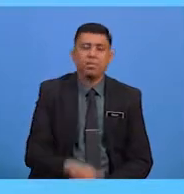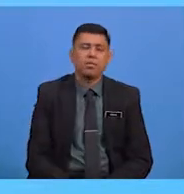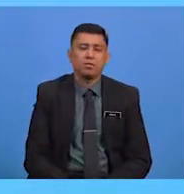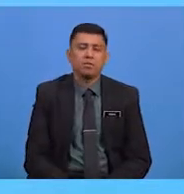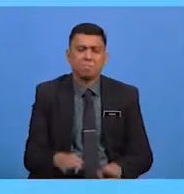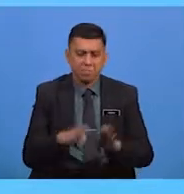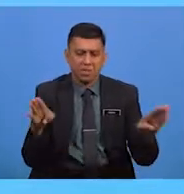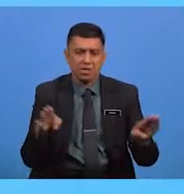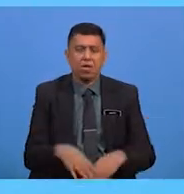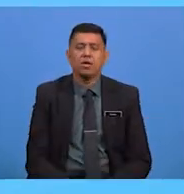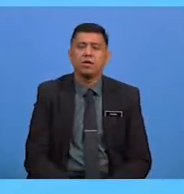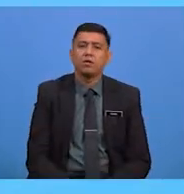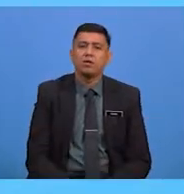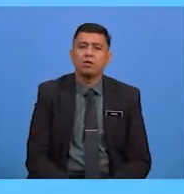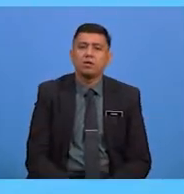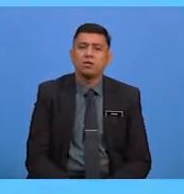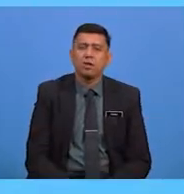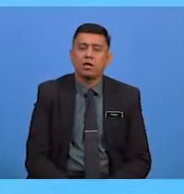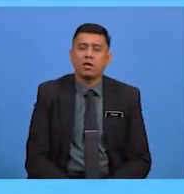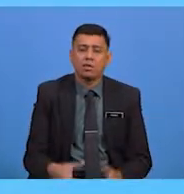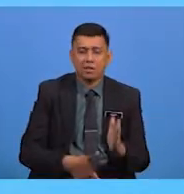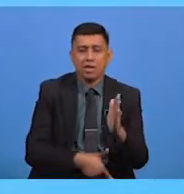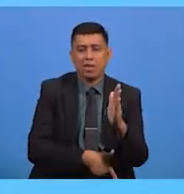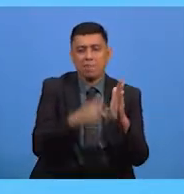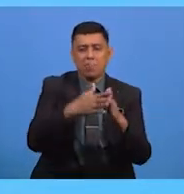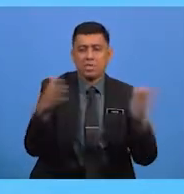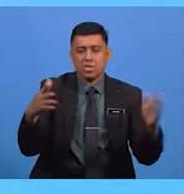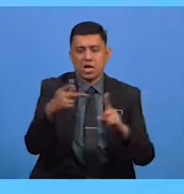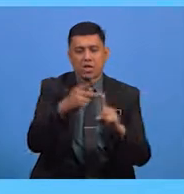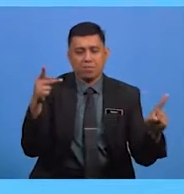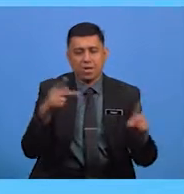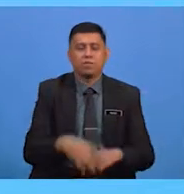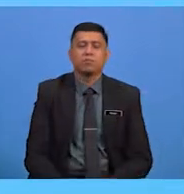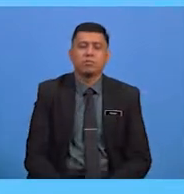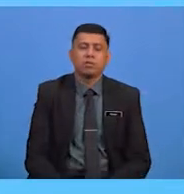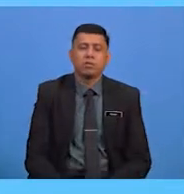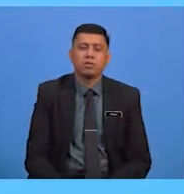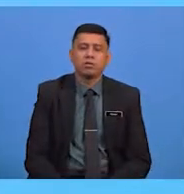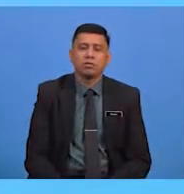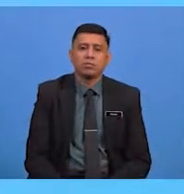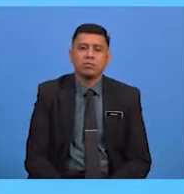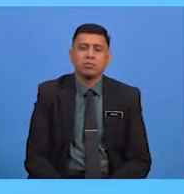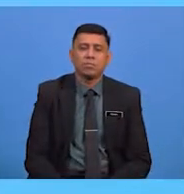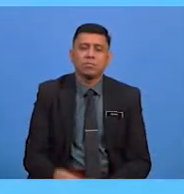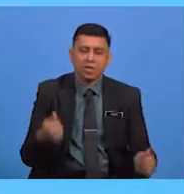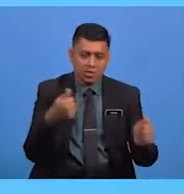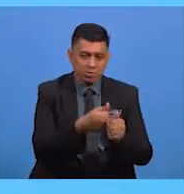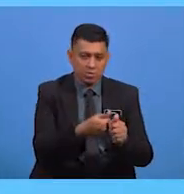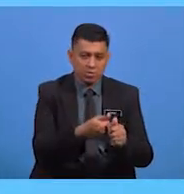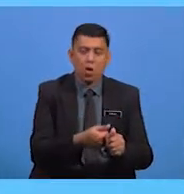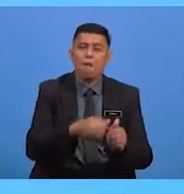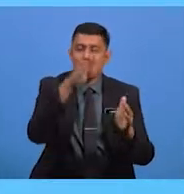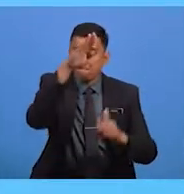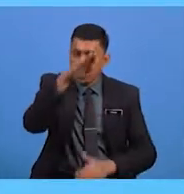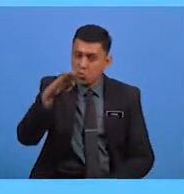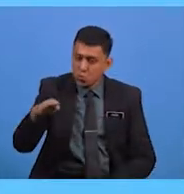perbandingan yang digunakan ialah lebih besar daripada. Jika ingin menyusun item mengikut turutan